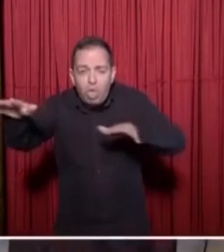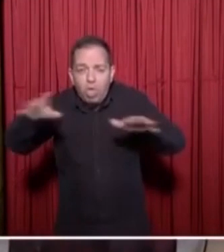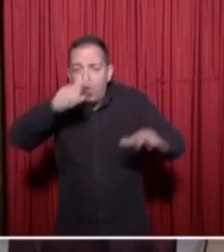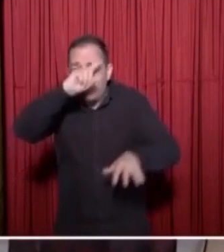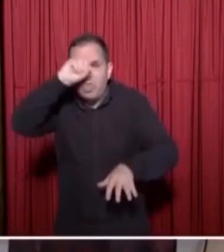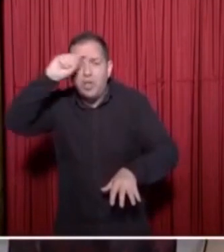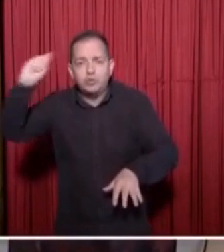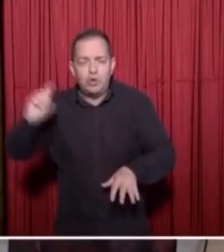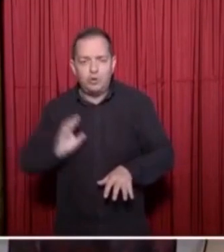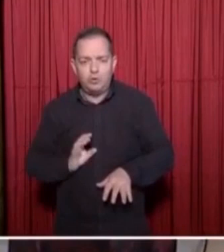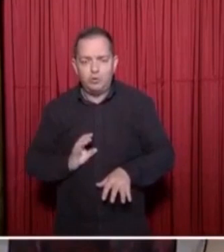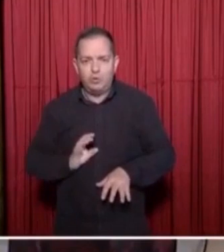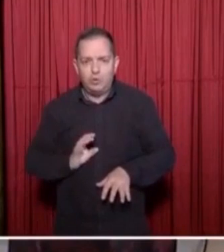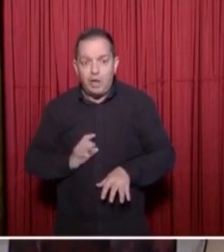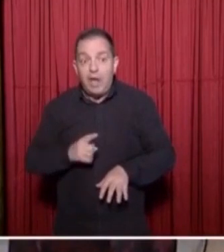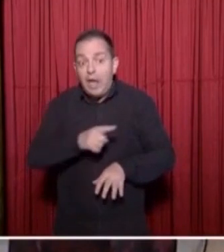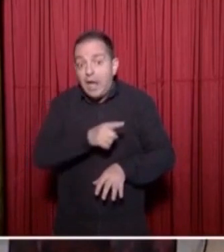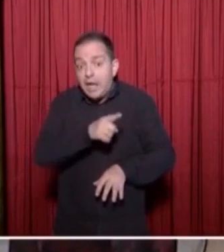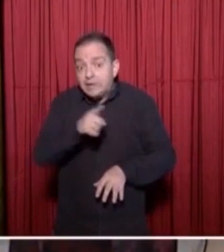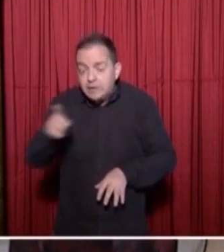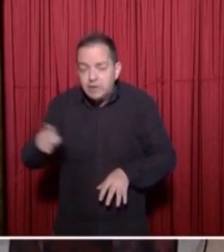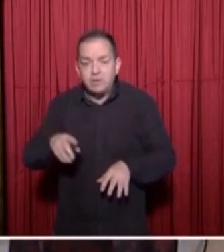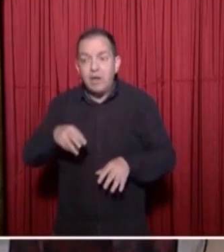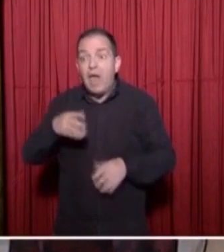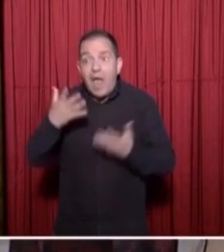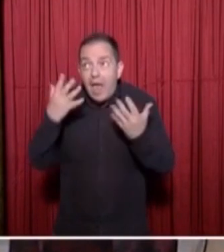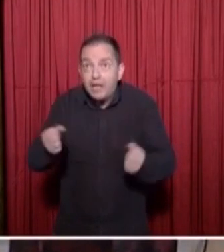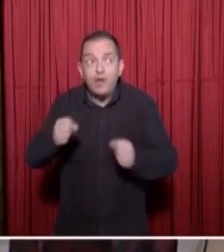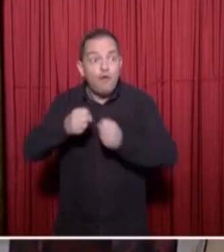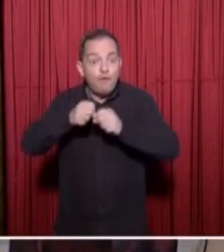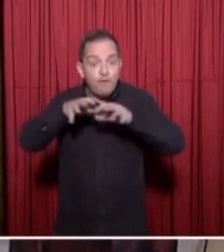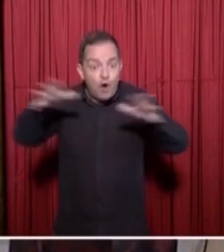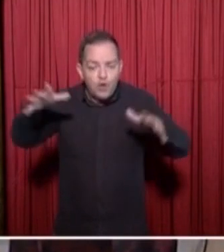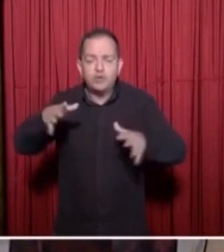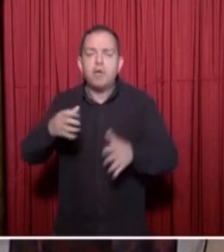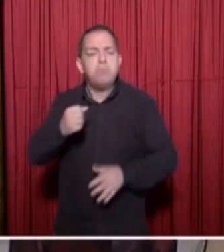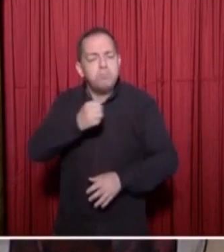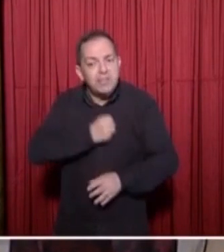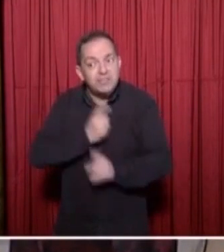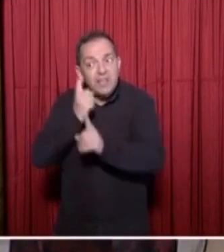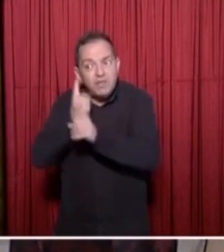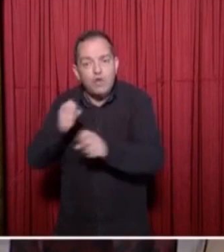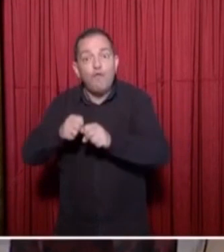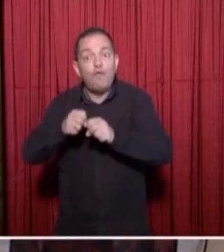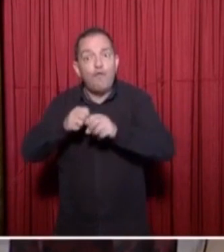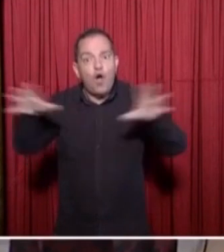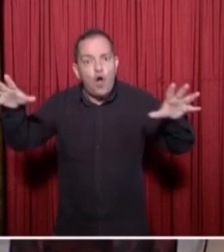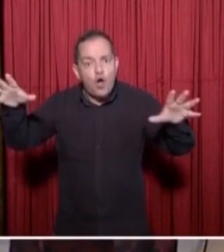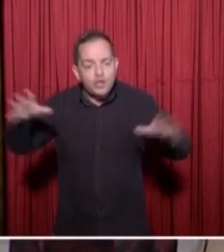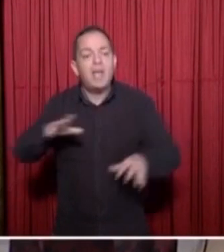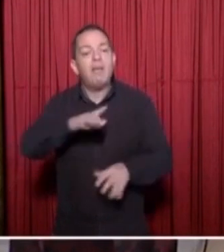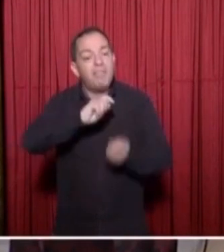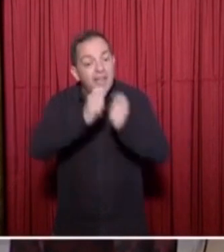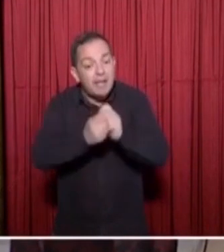που υπάγει. Έως το φως έχετε, πιστεύετε εις το φως, ή να η φωτος